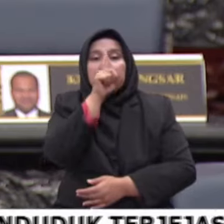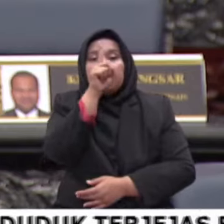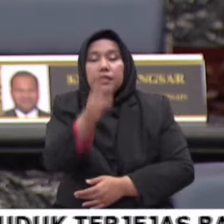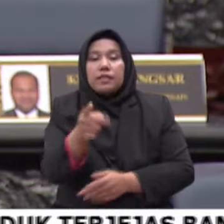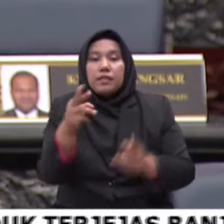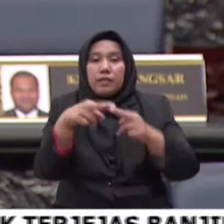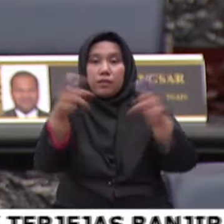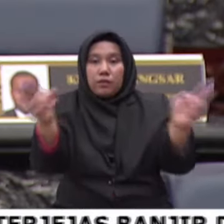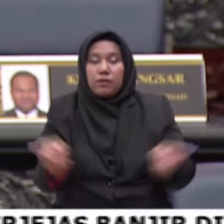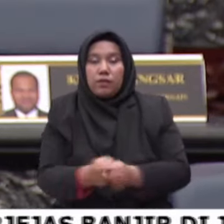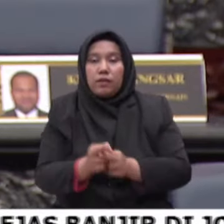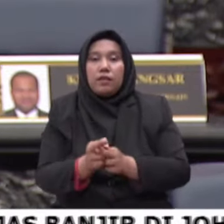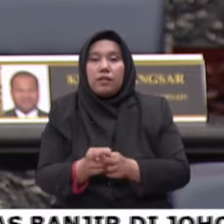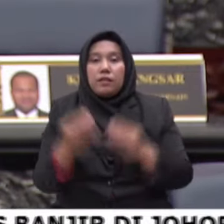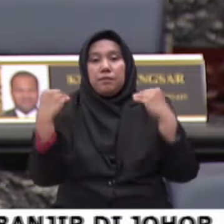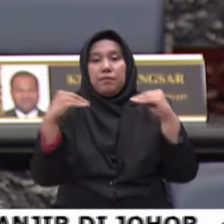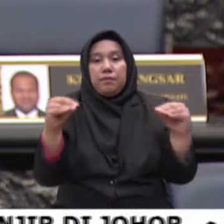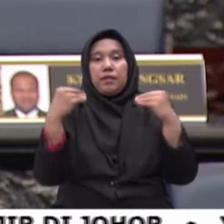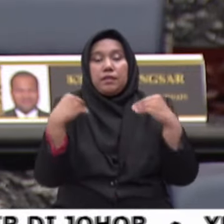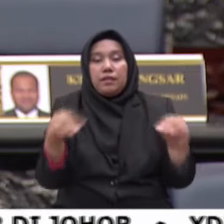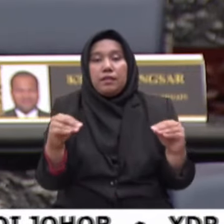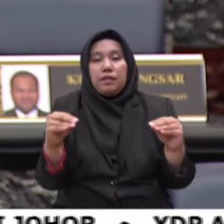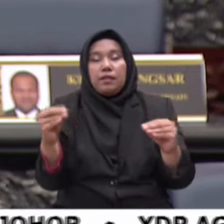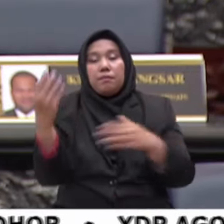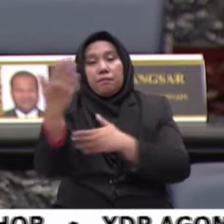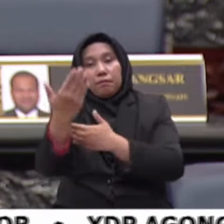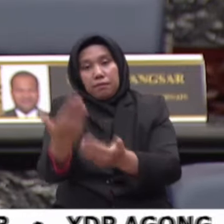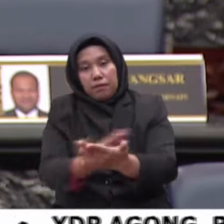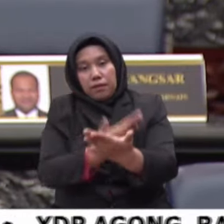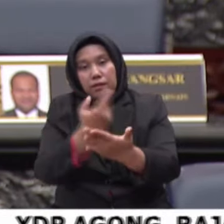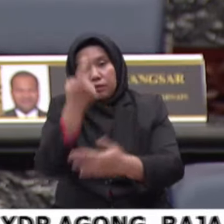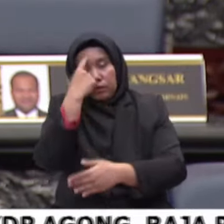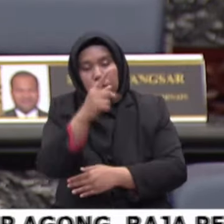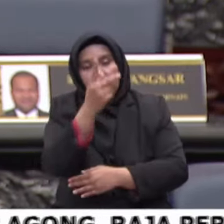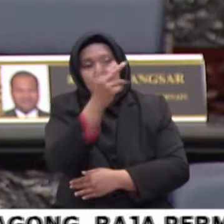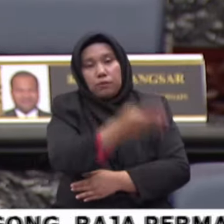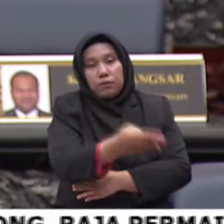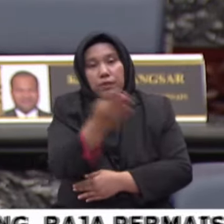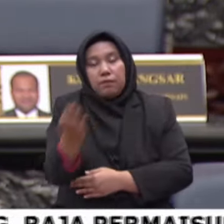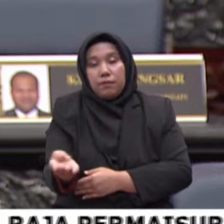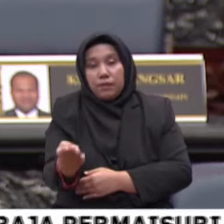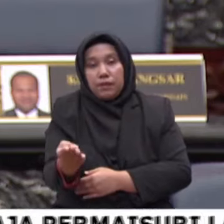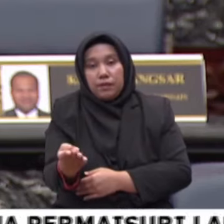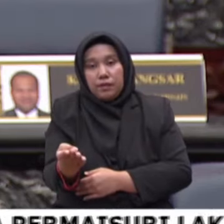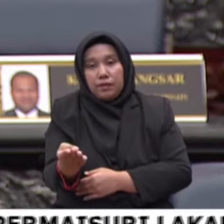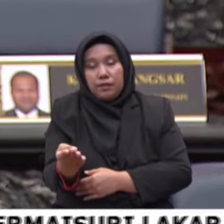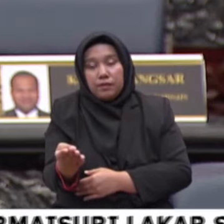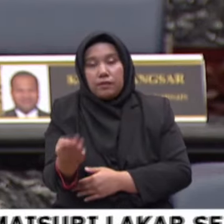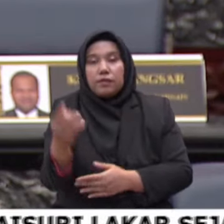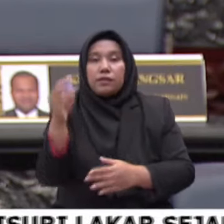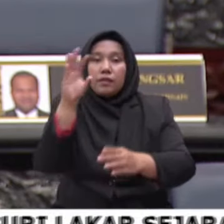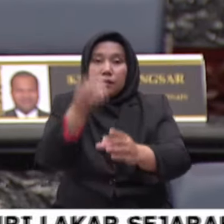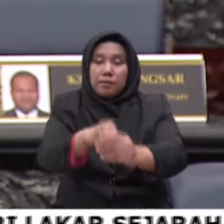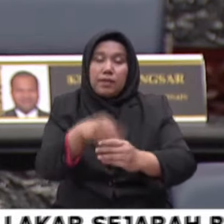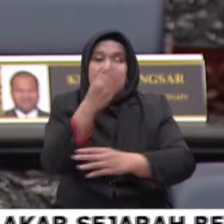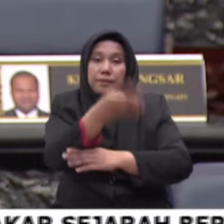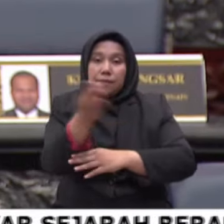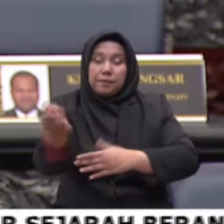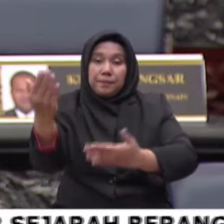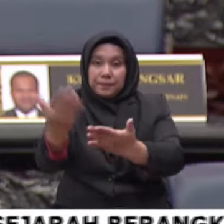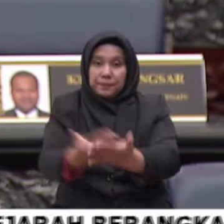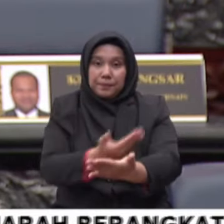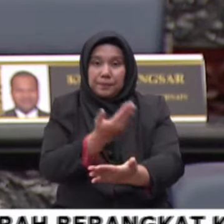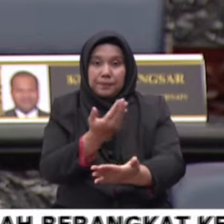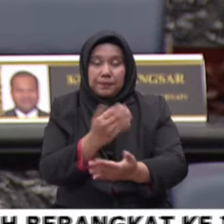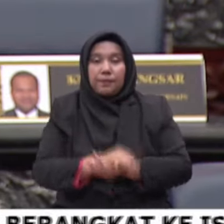ruang pasaran baru bagi produk-produk termasuk produk-produk baru. Saya